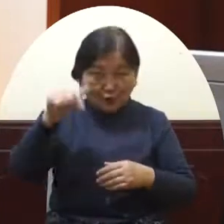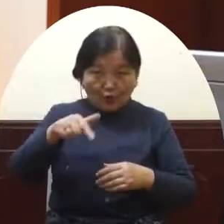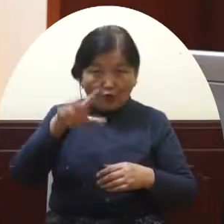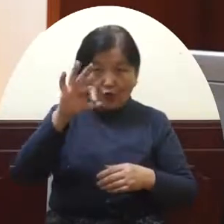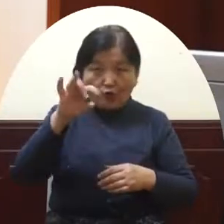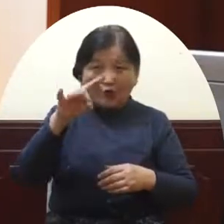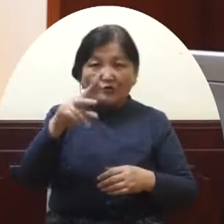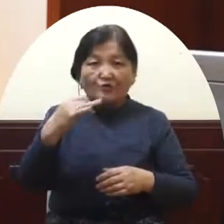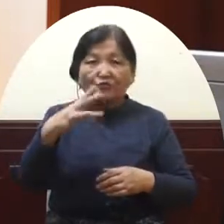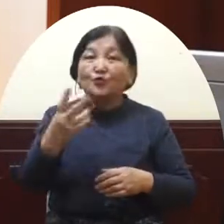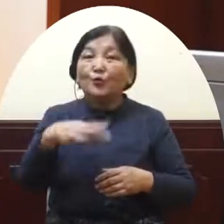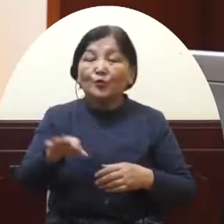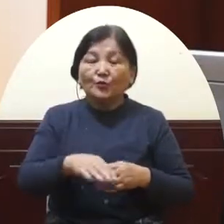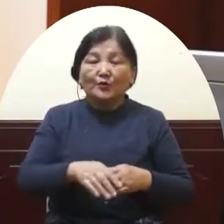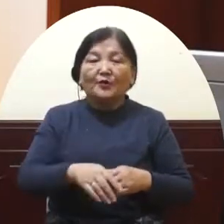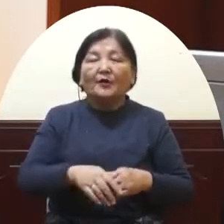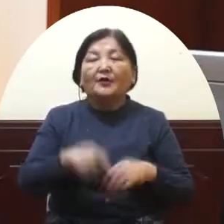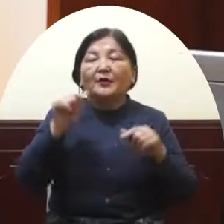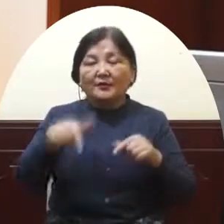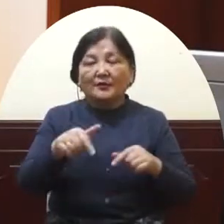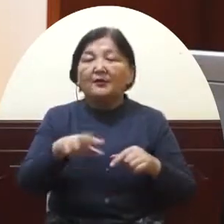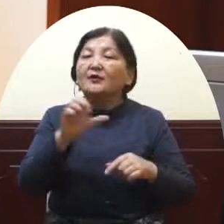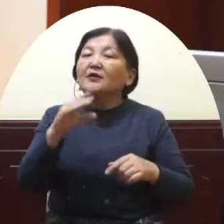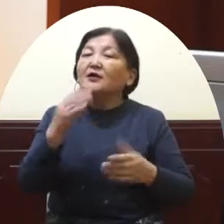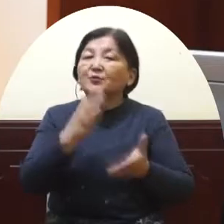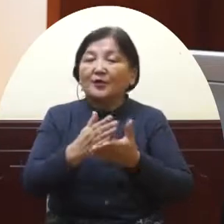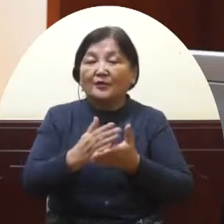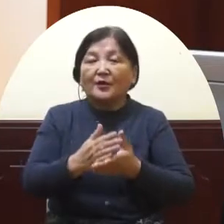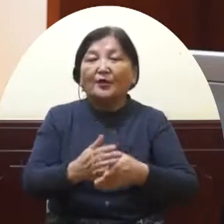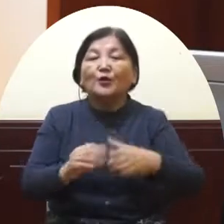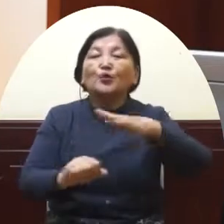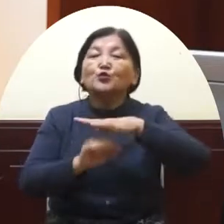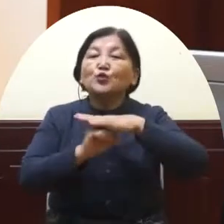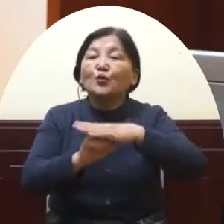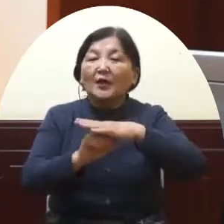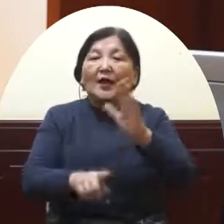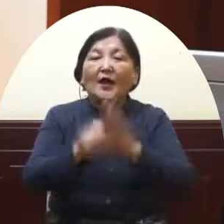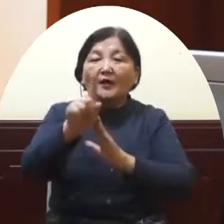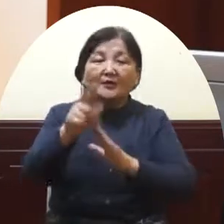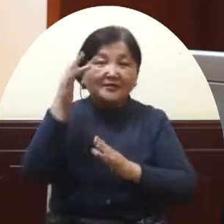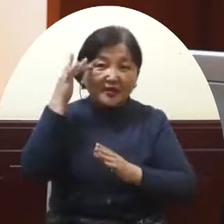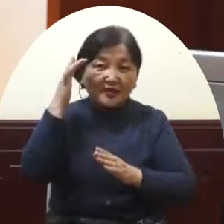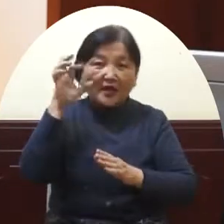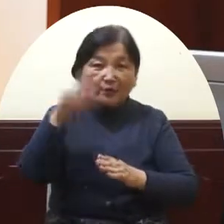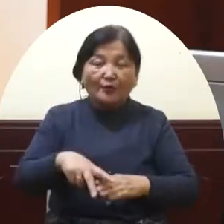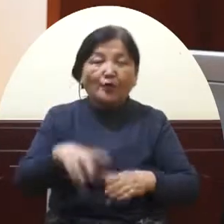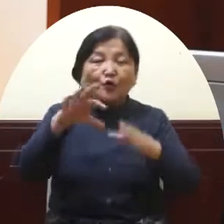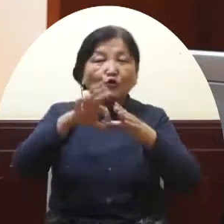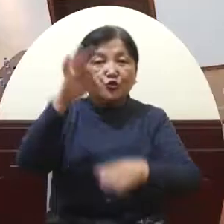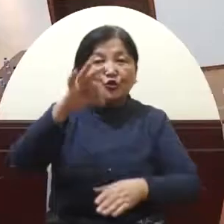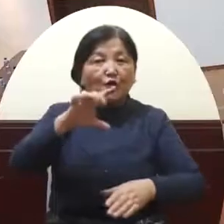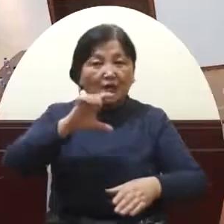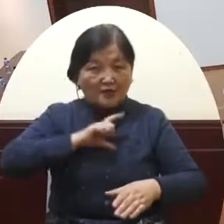бидний хэлж байгаа бүгд найрамдах засаглал гэдэг ойлголт бол суур анхдаг санаа нь бол энэ сонгох эрхийн үндсэн дээр бий болсон юм